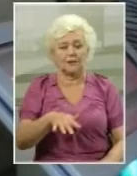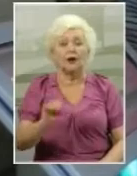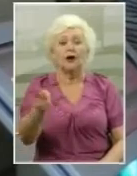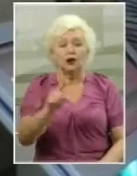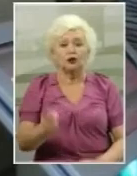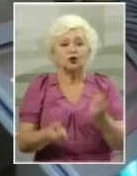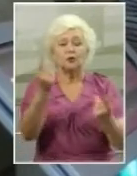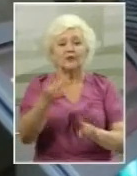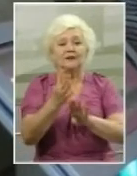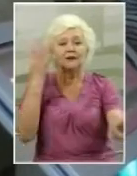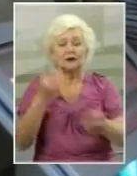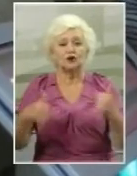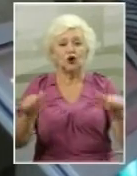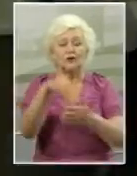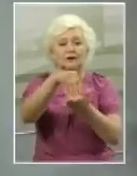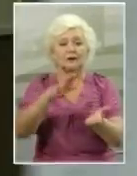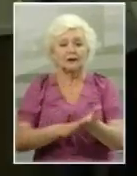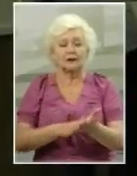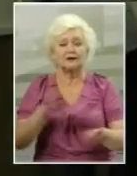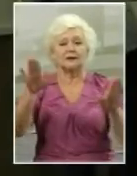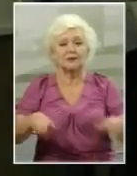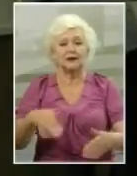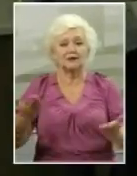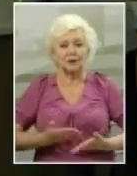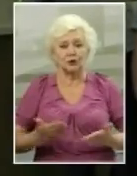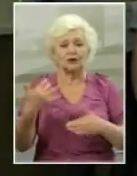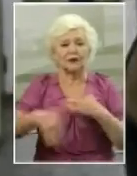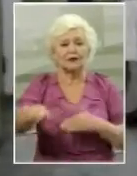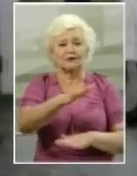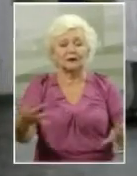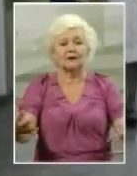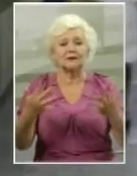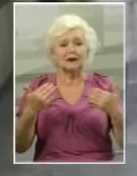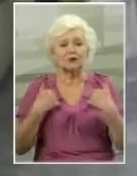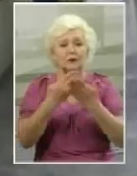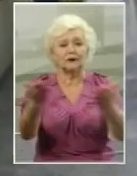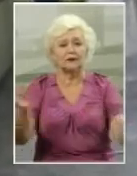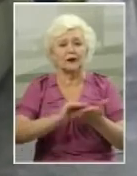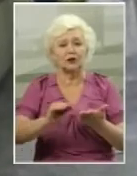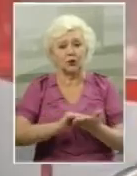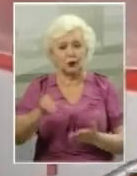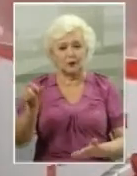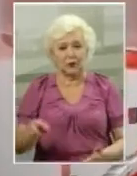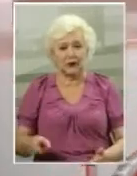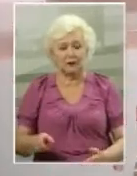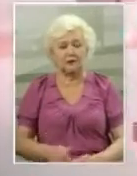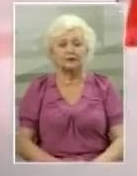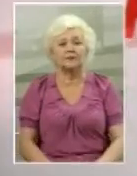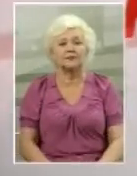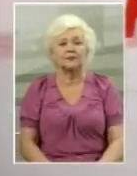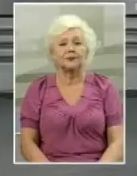Чому виникають черги у відділі реєстрації місця проживання в Херсоні, з'ясовували наші кореспонденти.